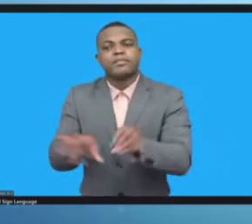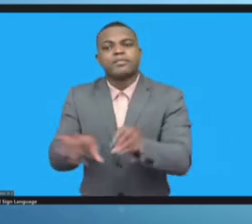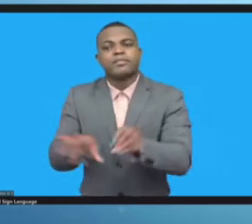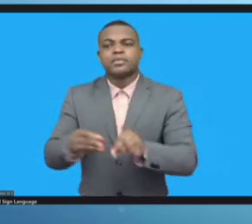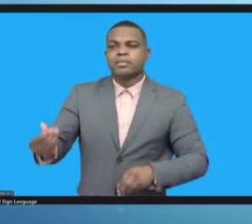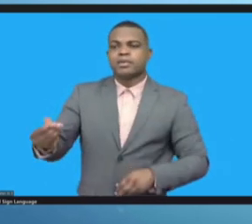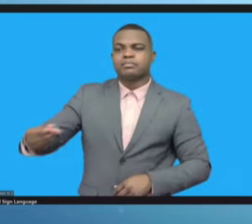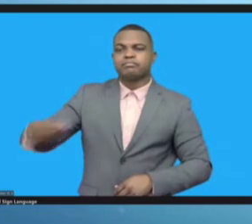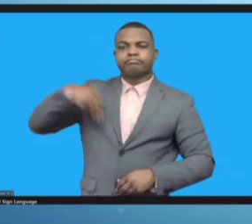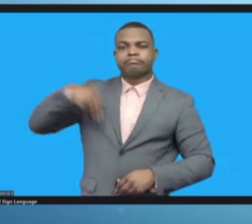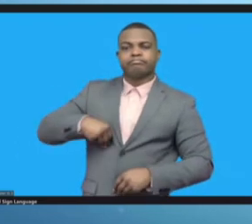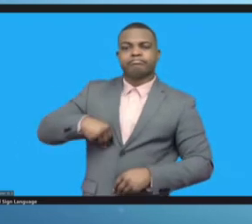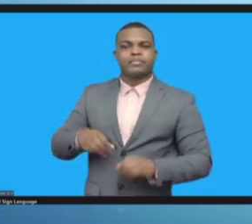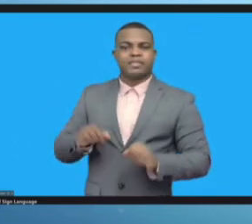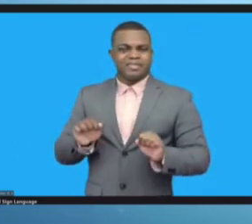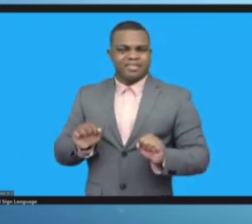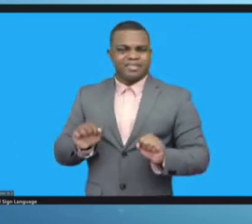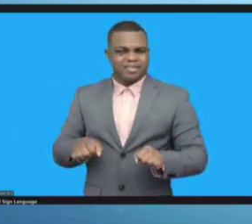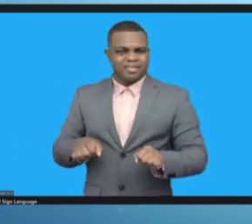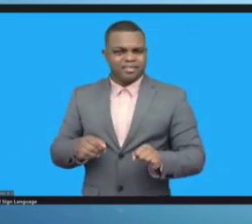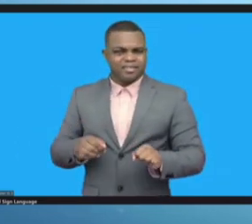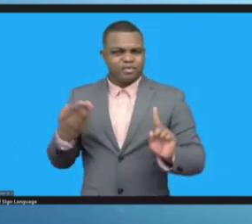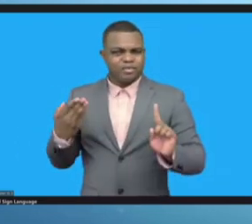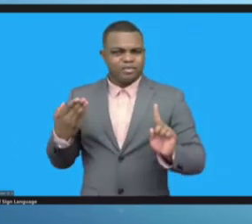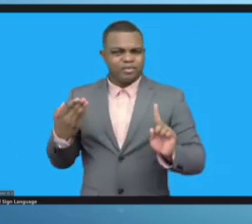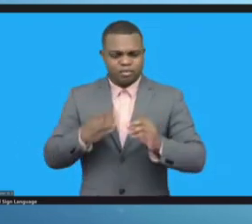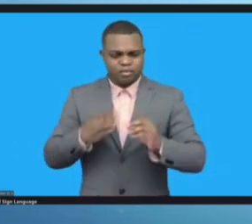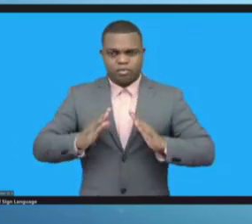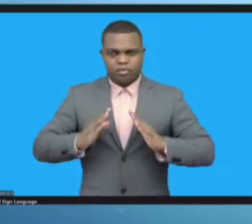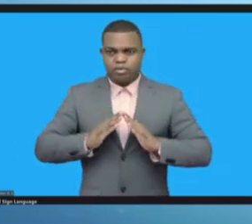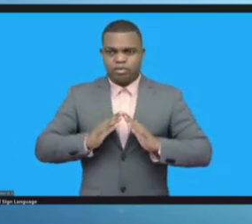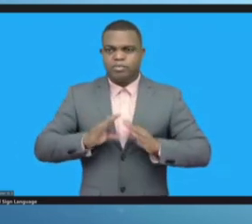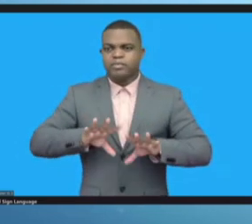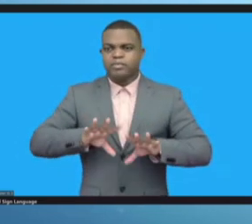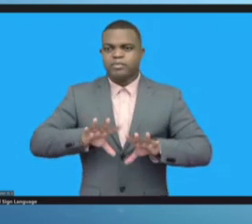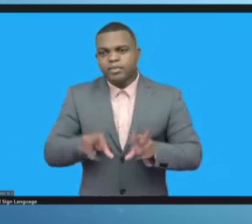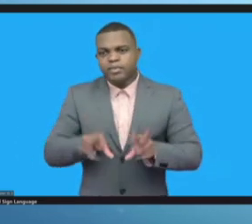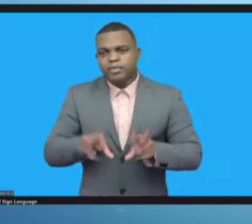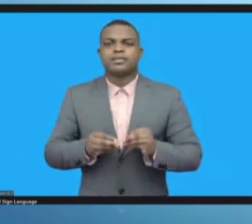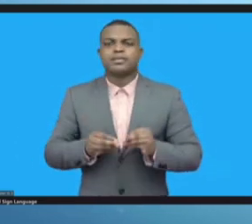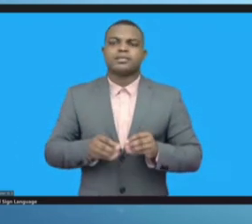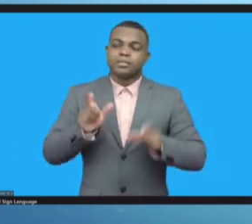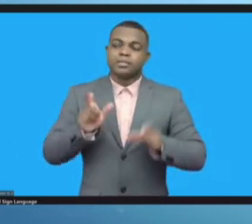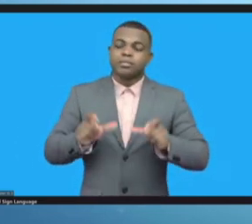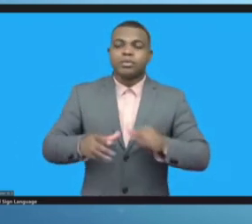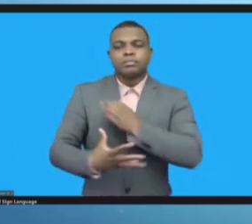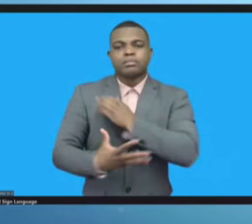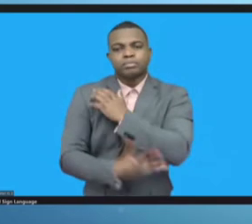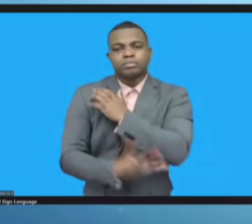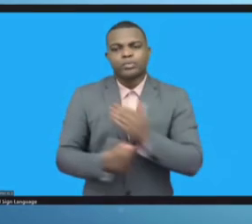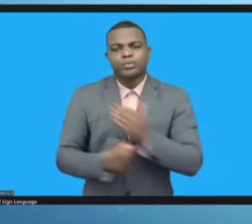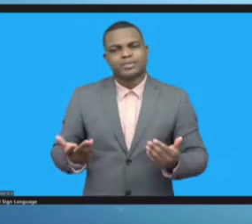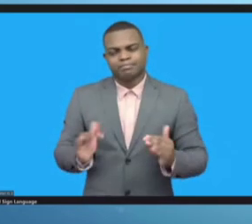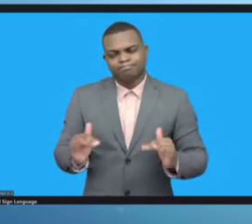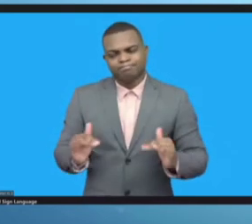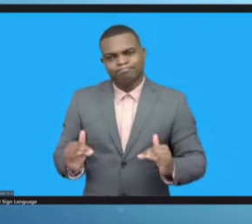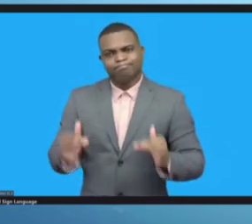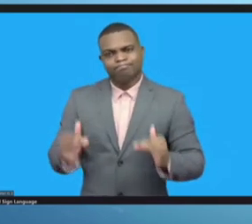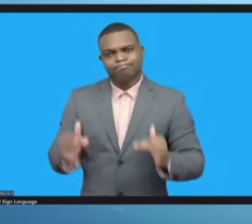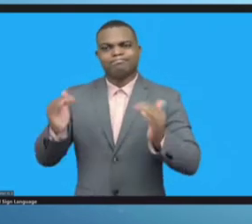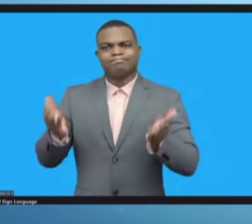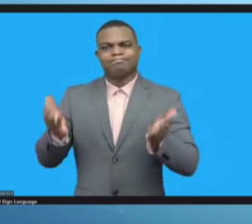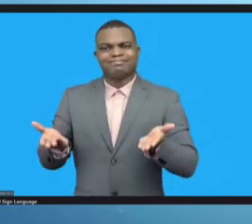par exemple, une plateforme B2B, business to business, aujourd'hui désormais, connecte des milliers donc,